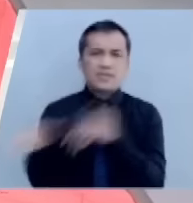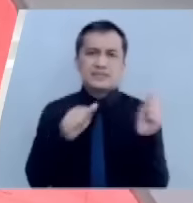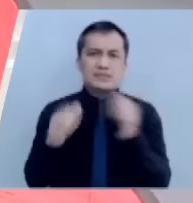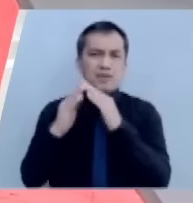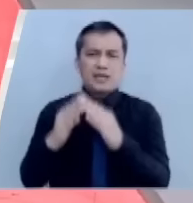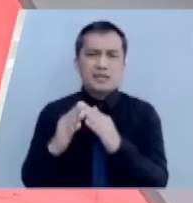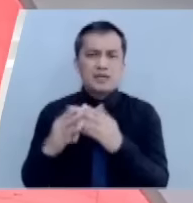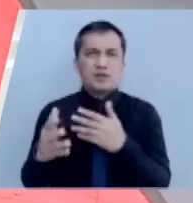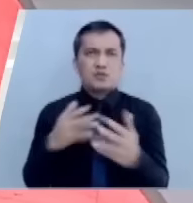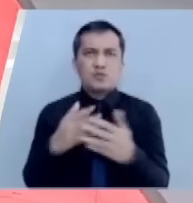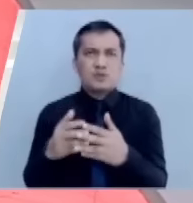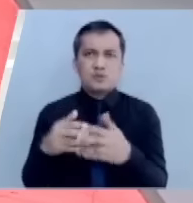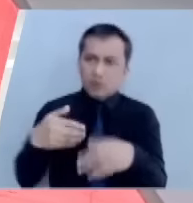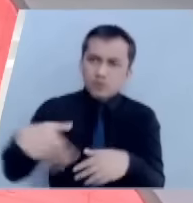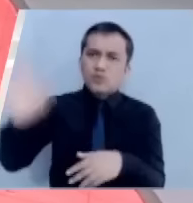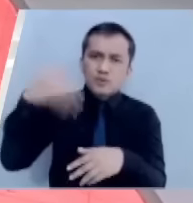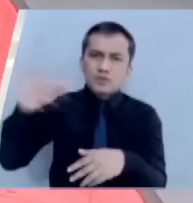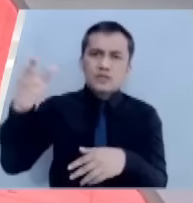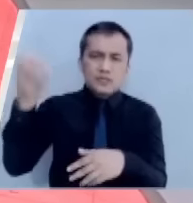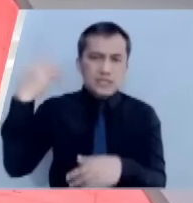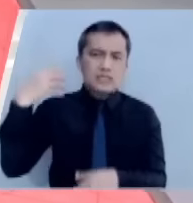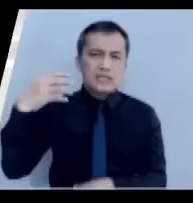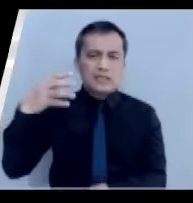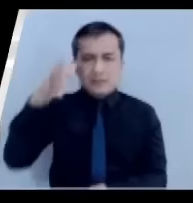mauna ang dati niyang for parent.